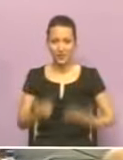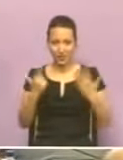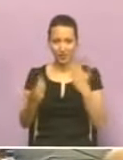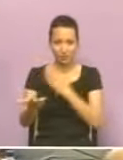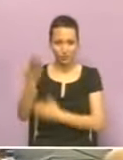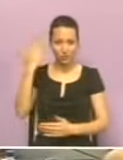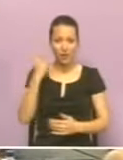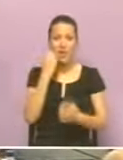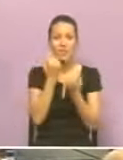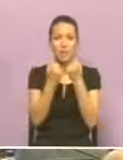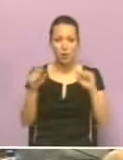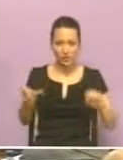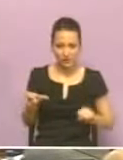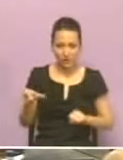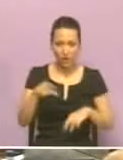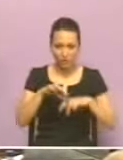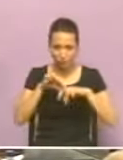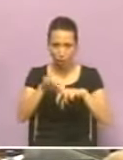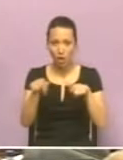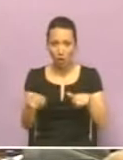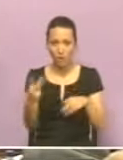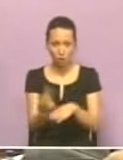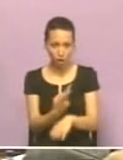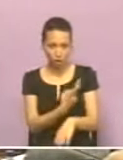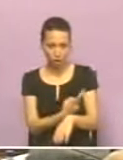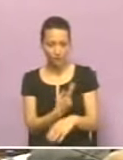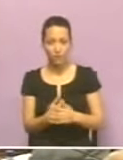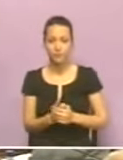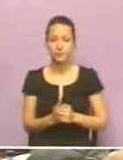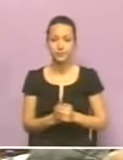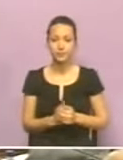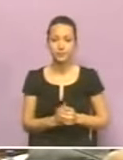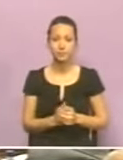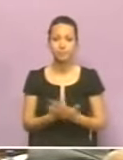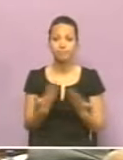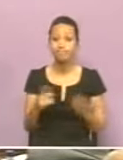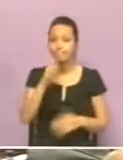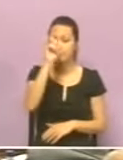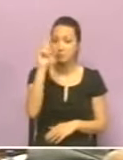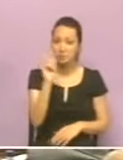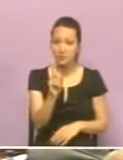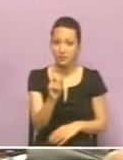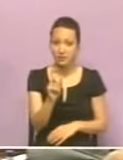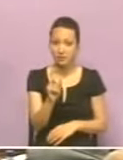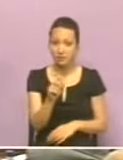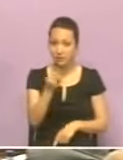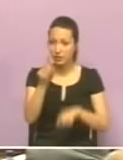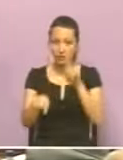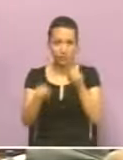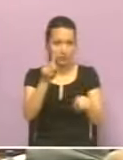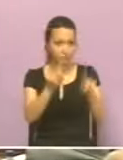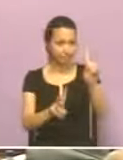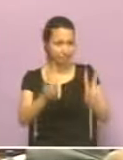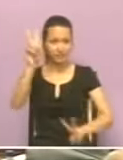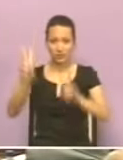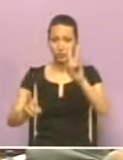kad je Demokratska stranka vodila ovu državu i postavljam pitanje da li neko od